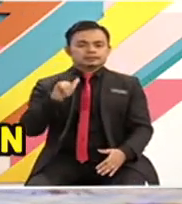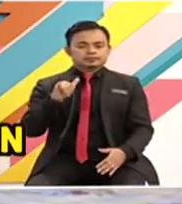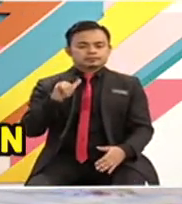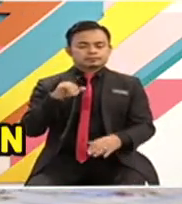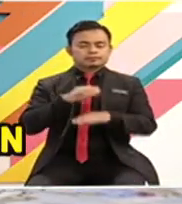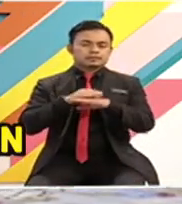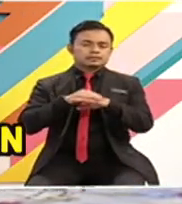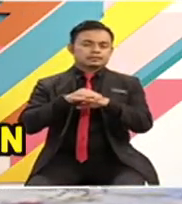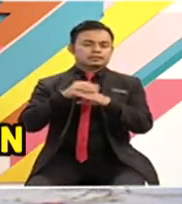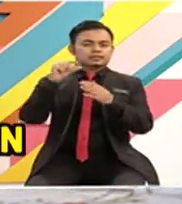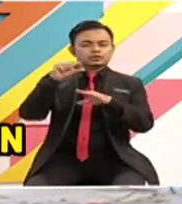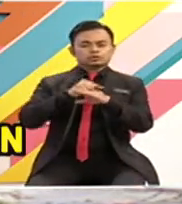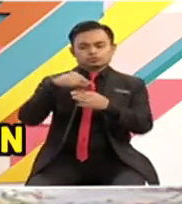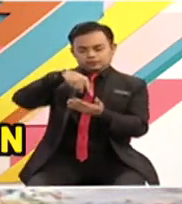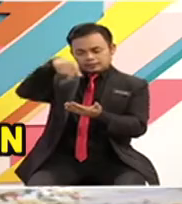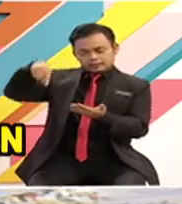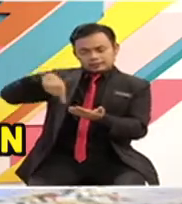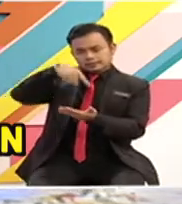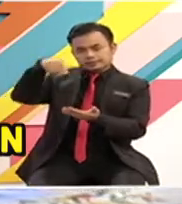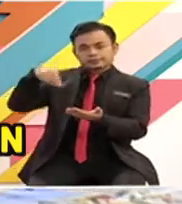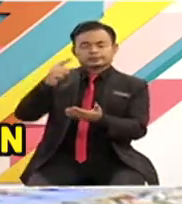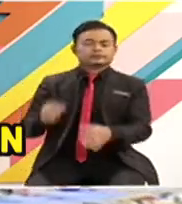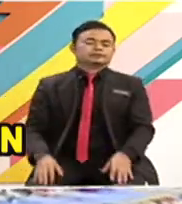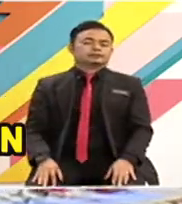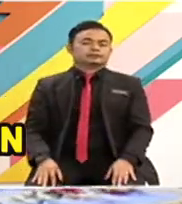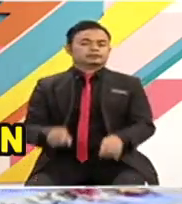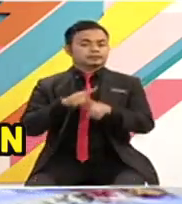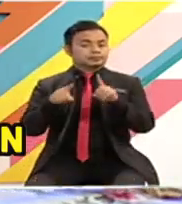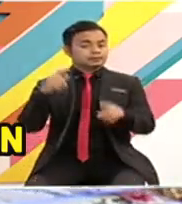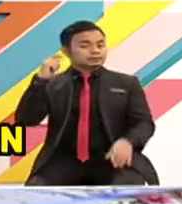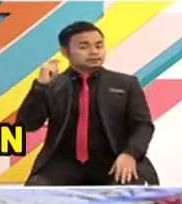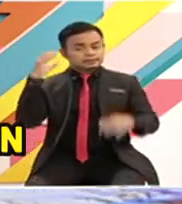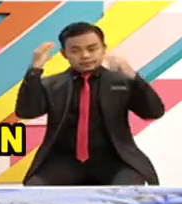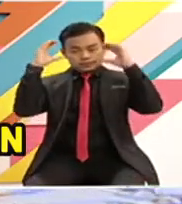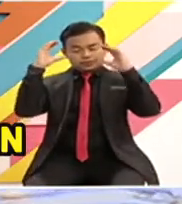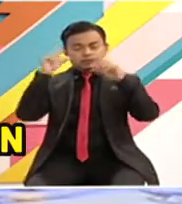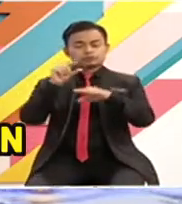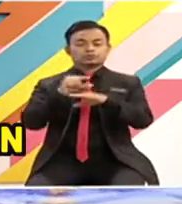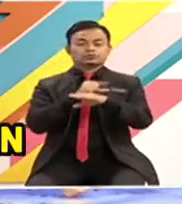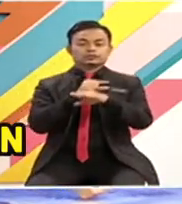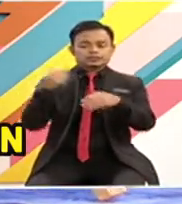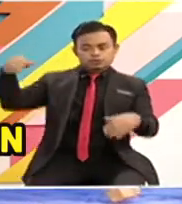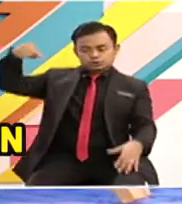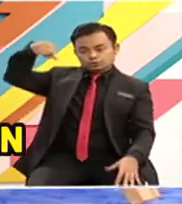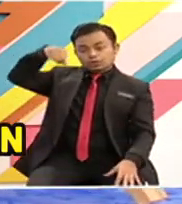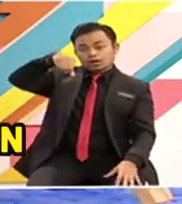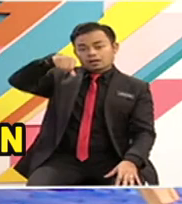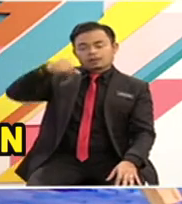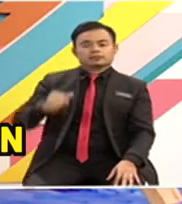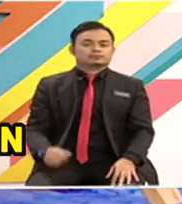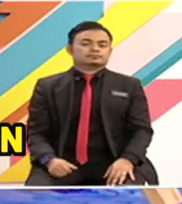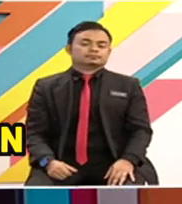Yoyok betul dan tadi sebentar tidak tadi sih gunakan teknik acela curah kVA